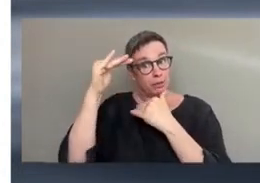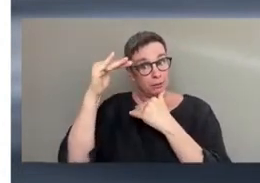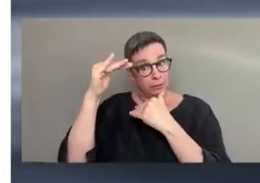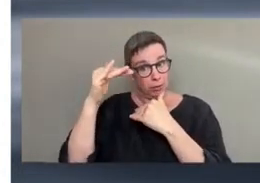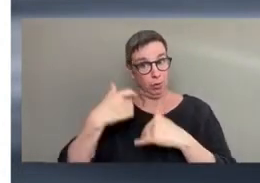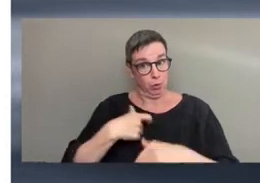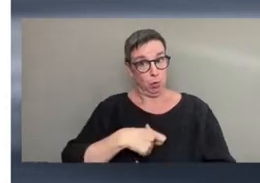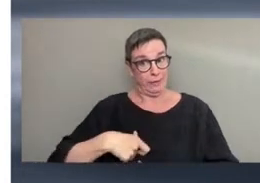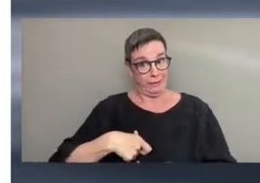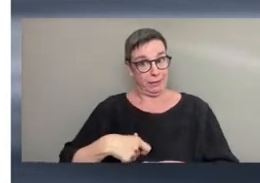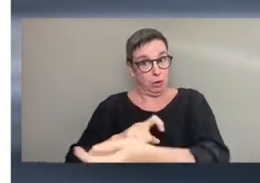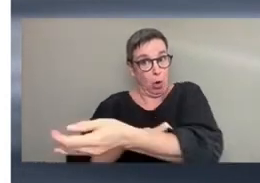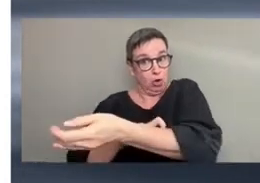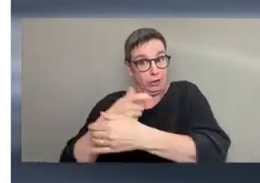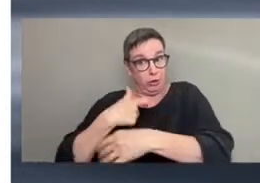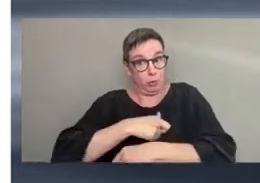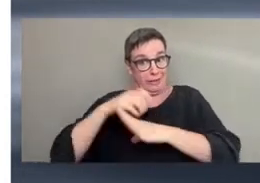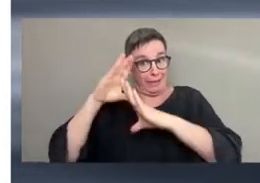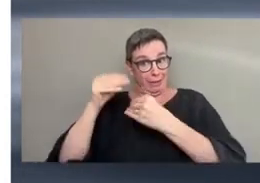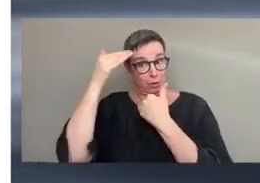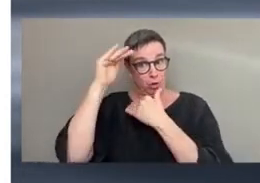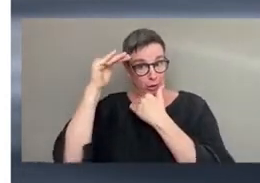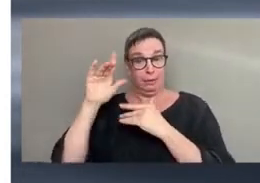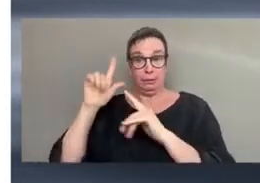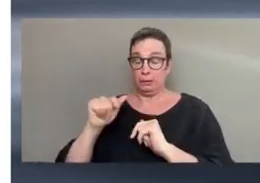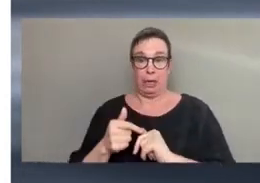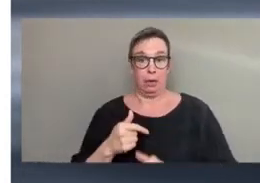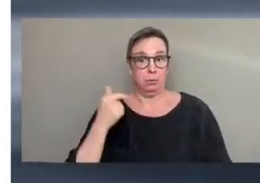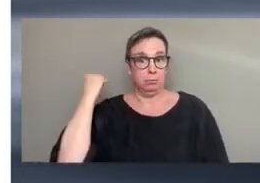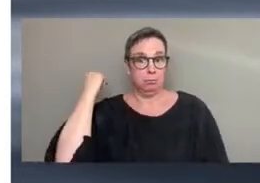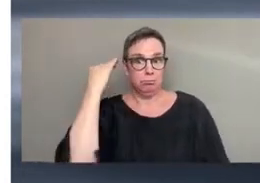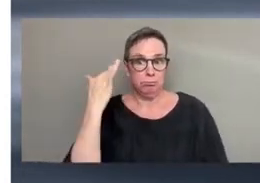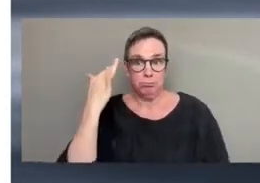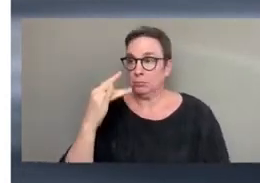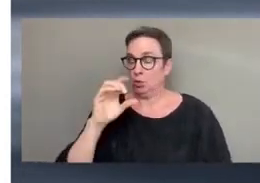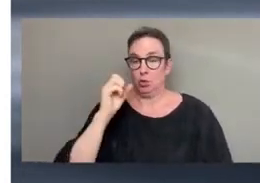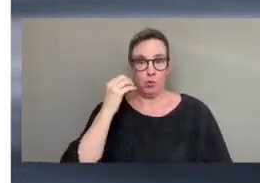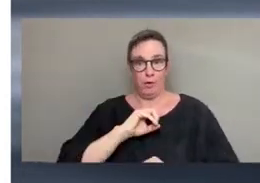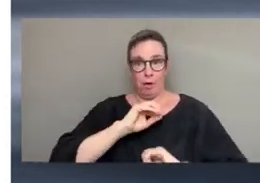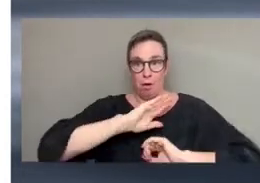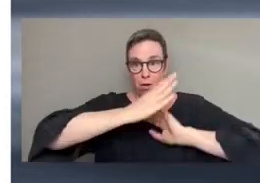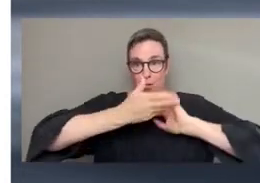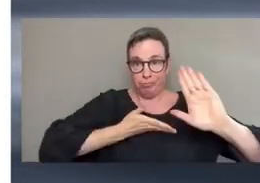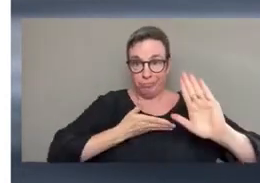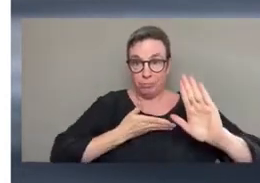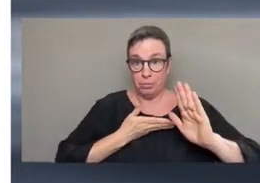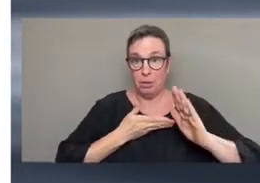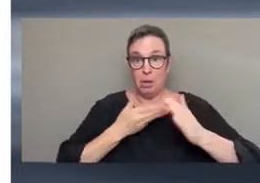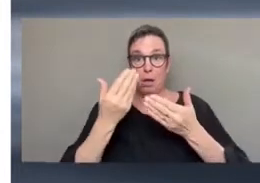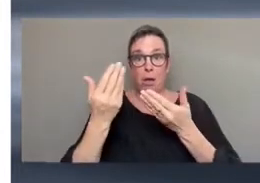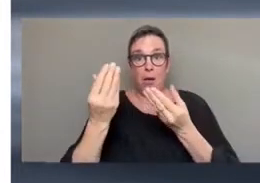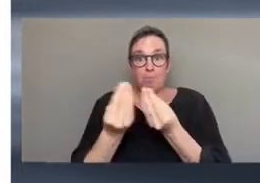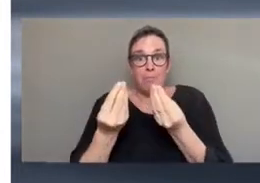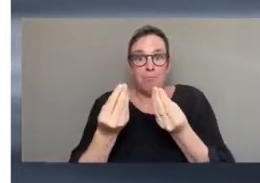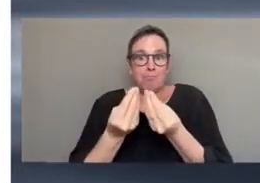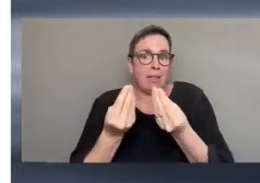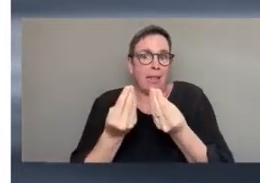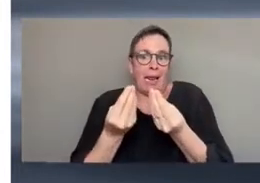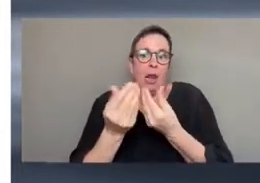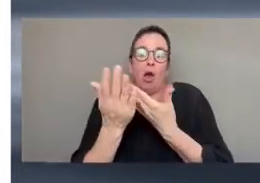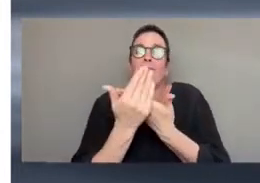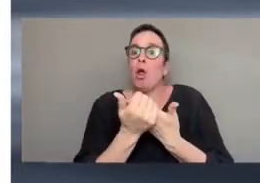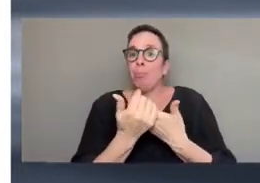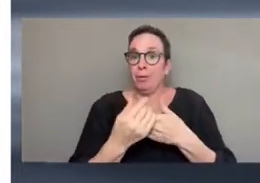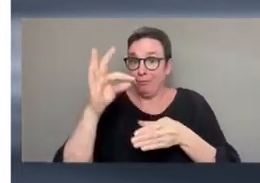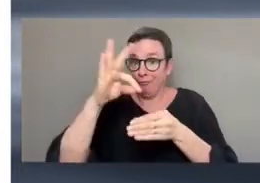l'étranger, souvent ont des soucis parce qu'ils reçoivent le matériel de vote de façon limite, voire trop tard, et ça